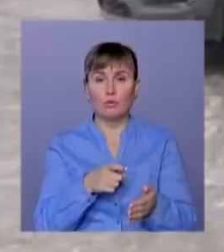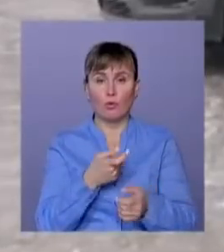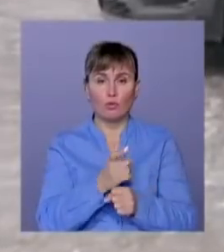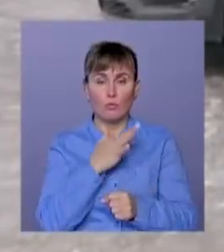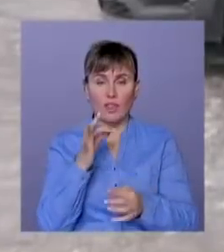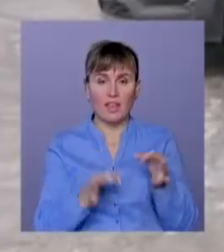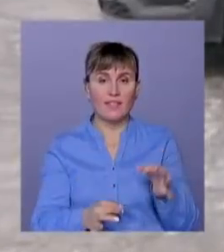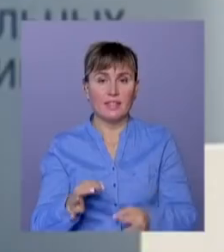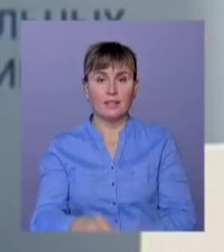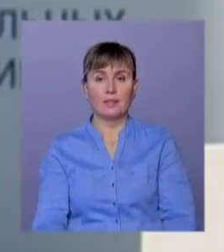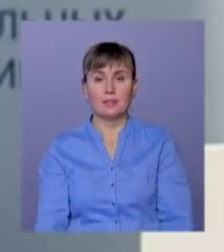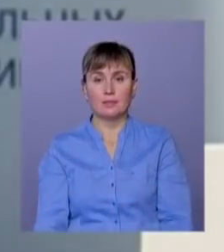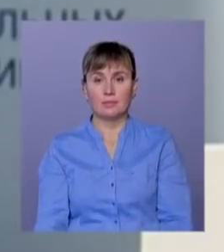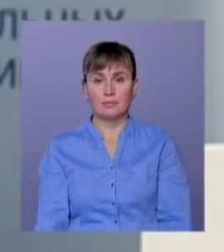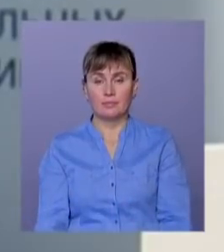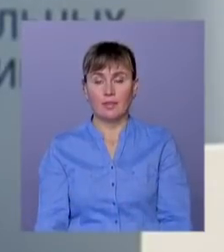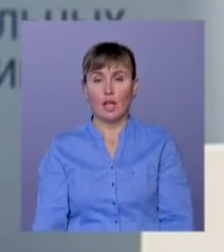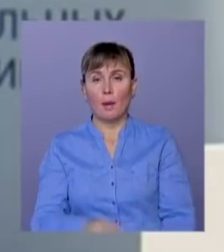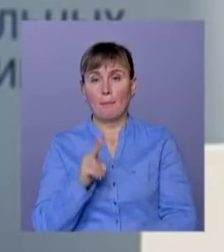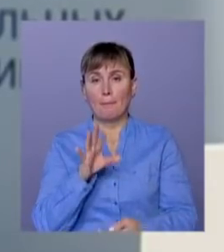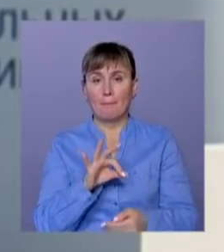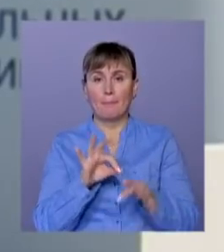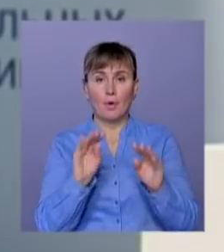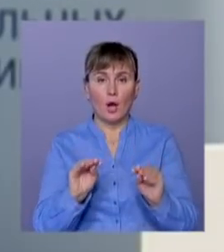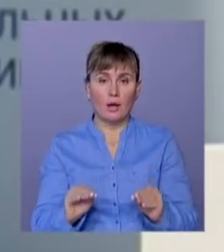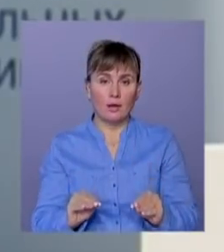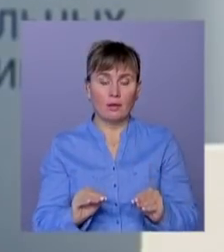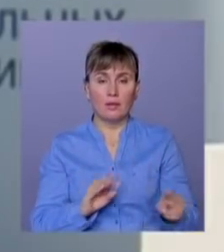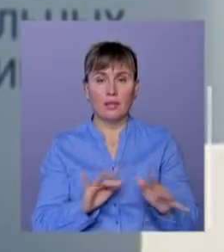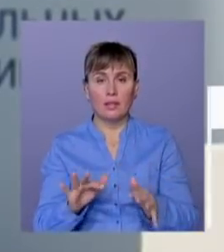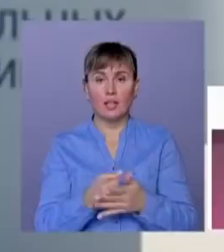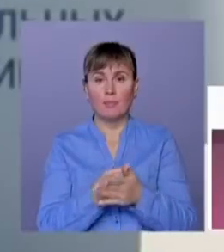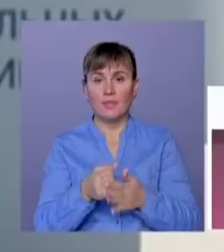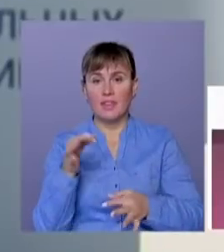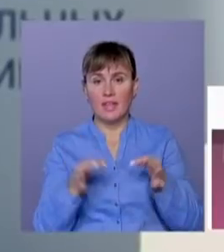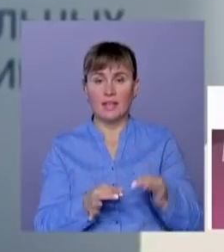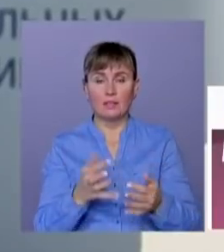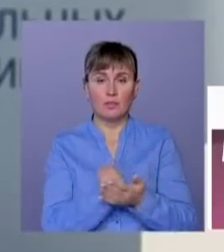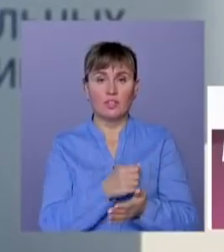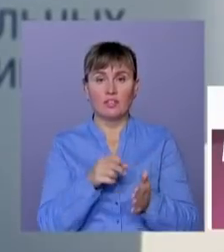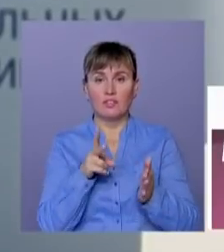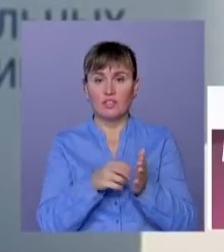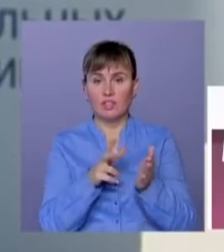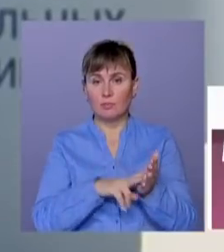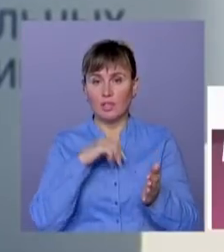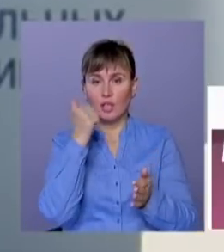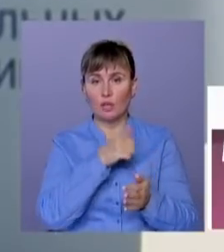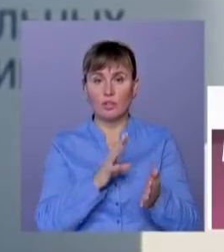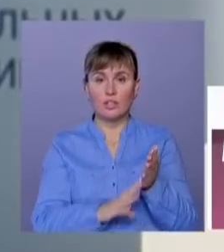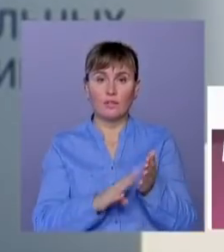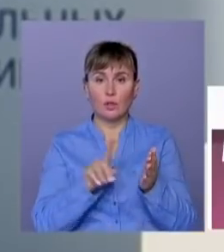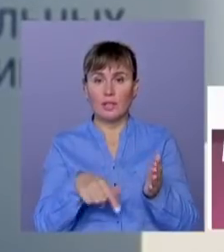нефти. По оперативным данным, добыча нефти составит в 2018 году